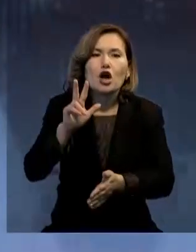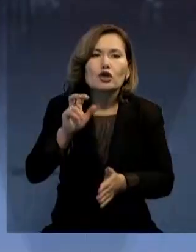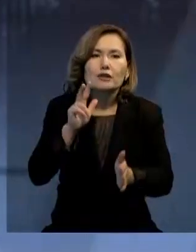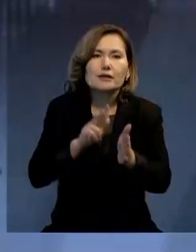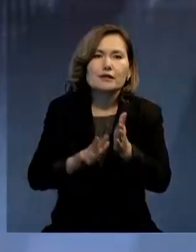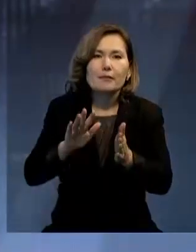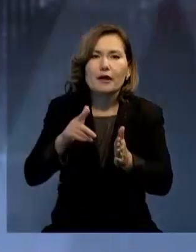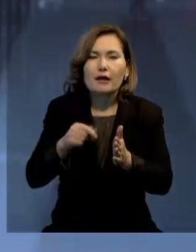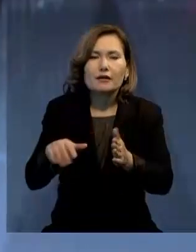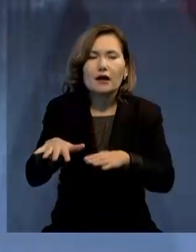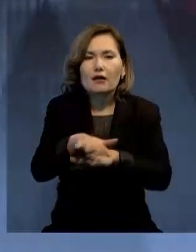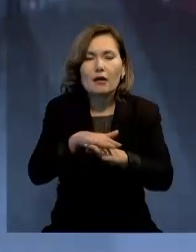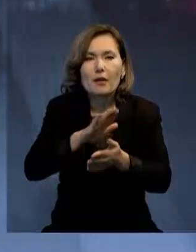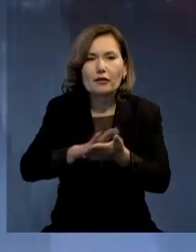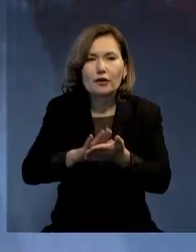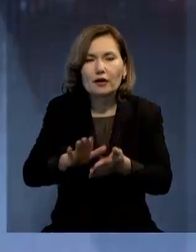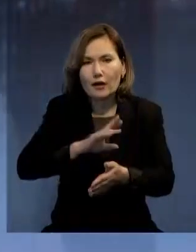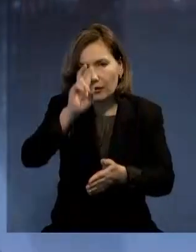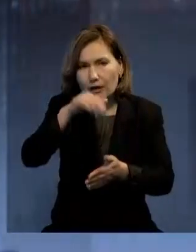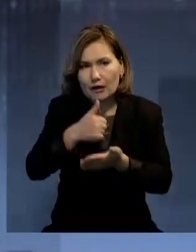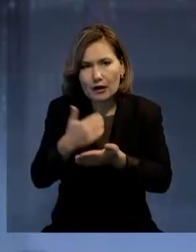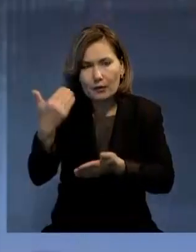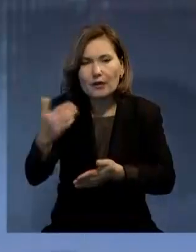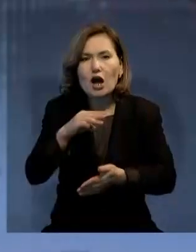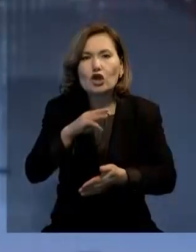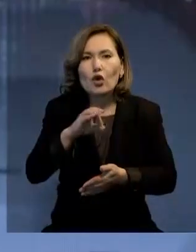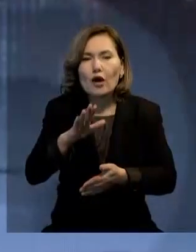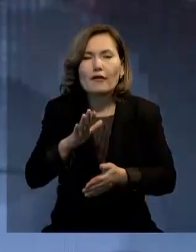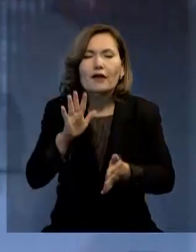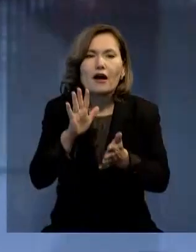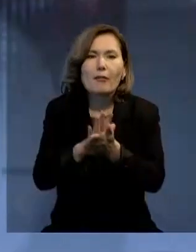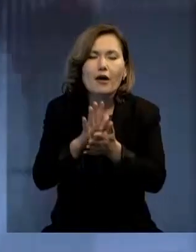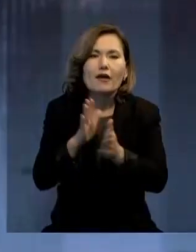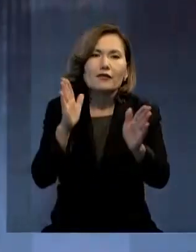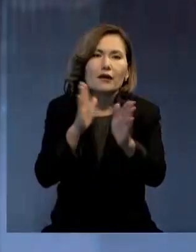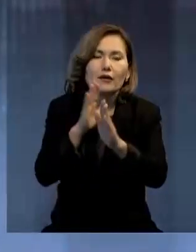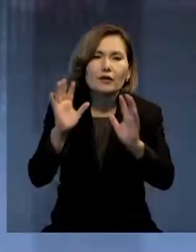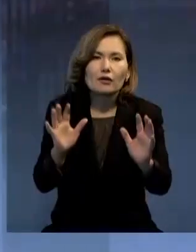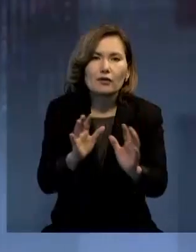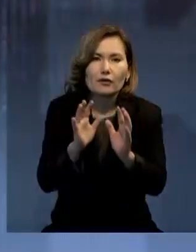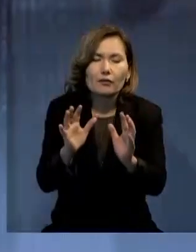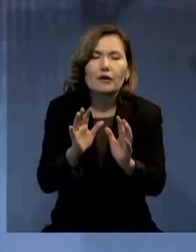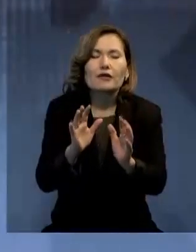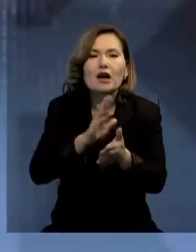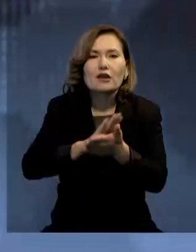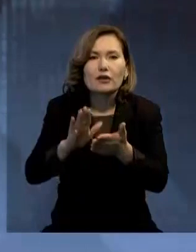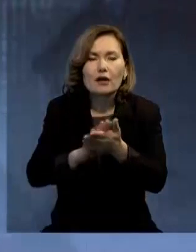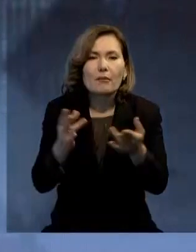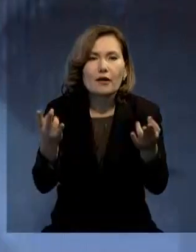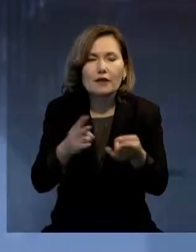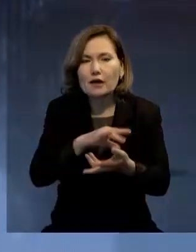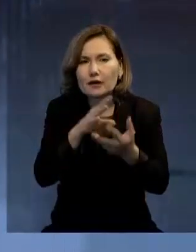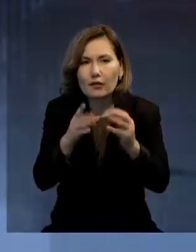аумақ қамтылды. Жуырда ғана мемлекет басшысы Қасым Жомарт Тоқаев табиғатта қоқысқа жол жоқ бастамасын көтерген болатын. Бұл жалпыұлттық